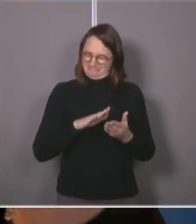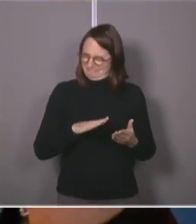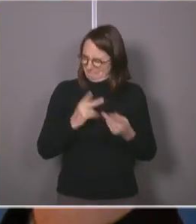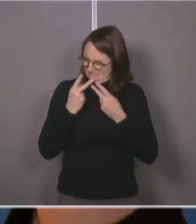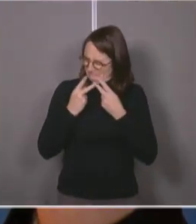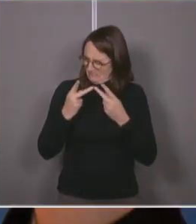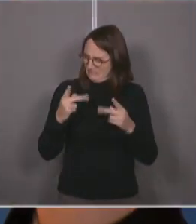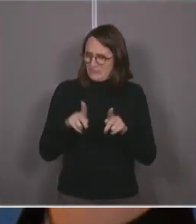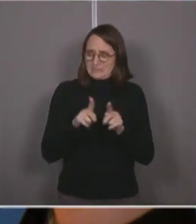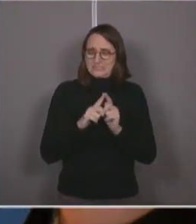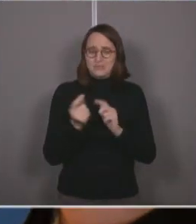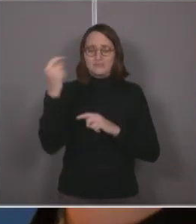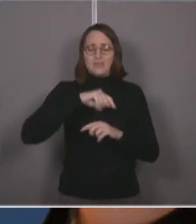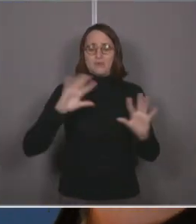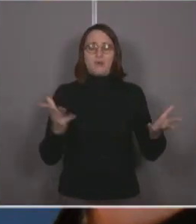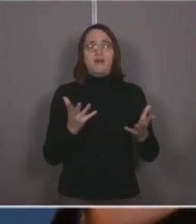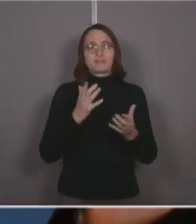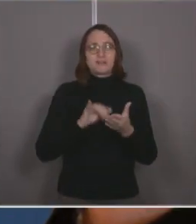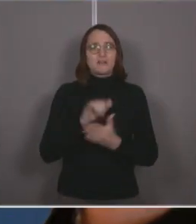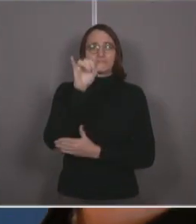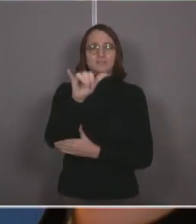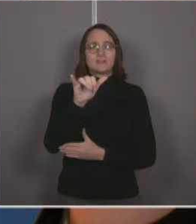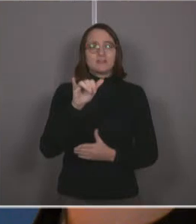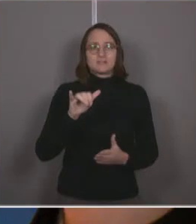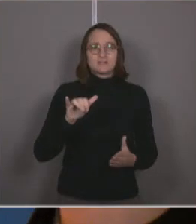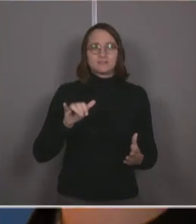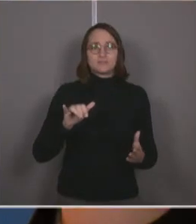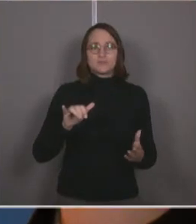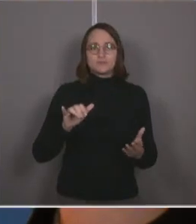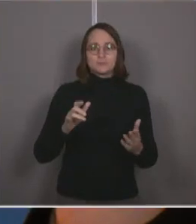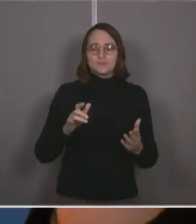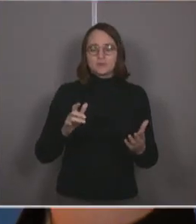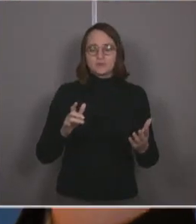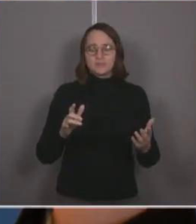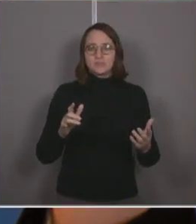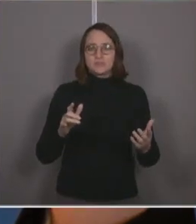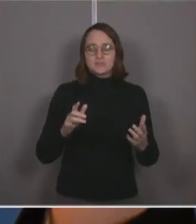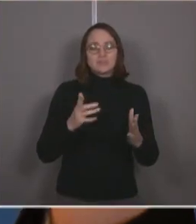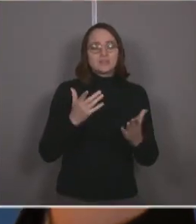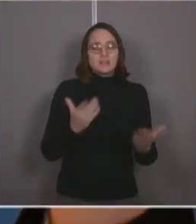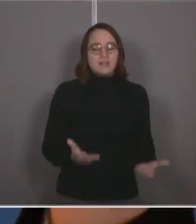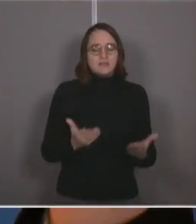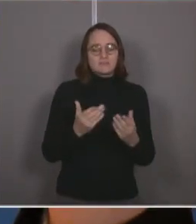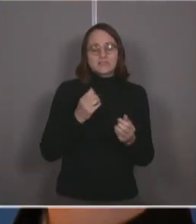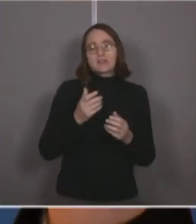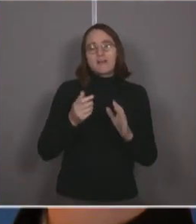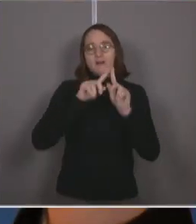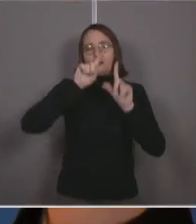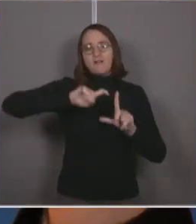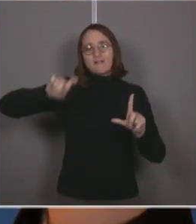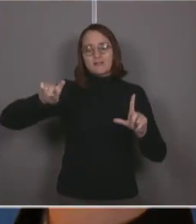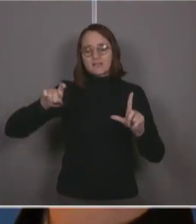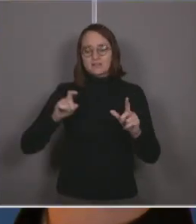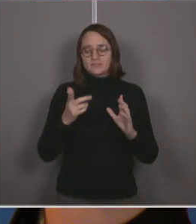dernière fois, promis. Effectivement, la grande tribune de l'avion. Voilà, les principaux enseignements de cette enquête. Effectivement, une enquête sur